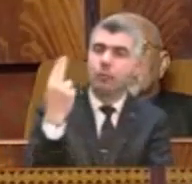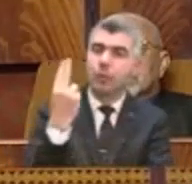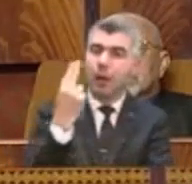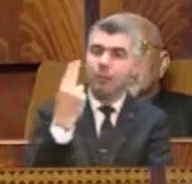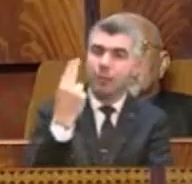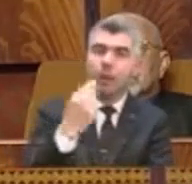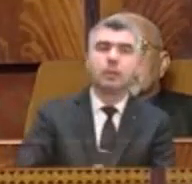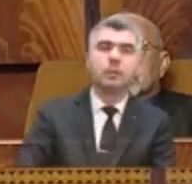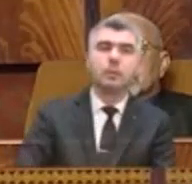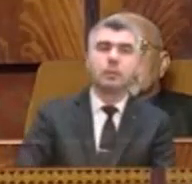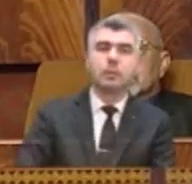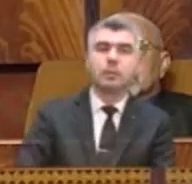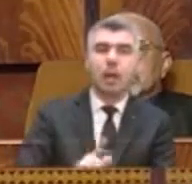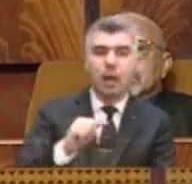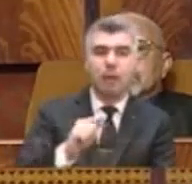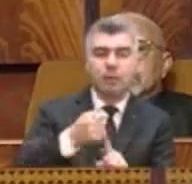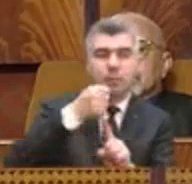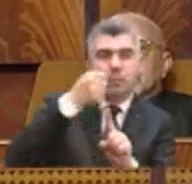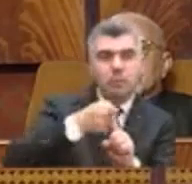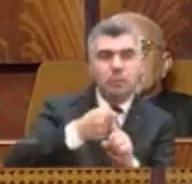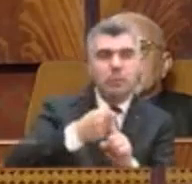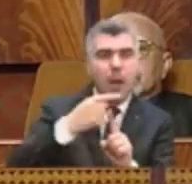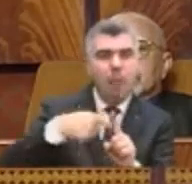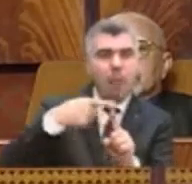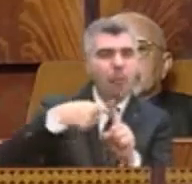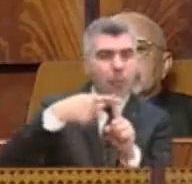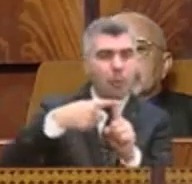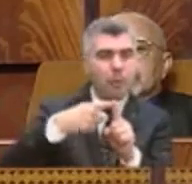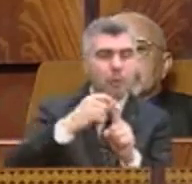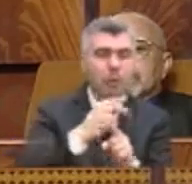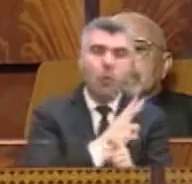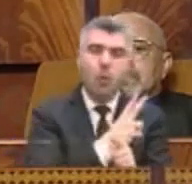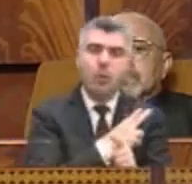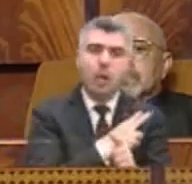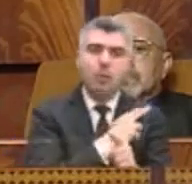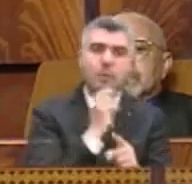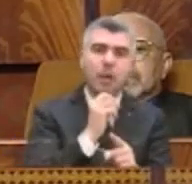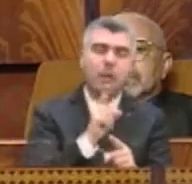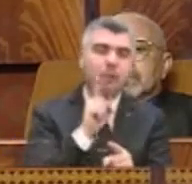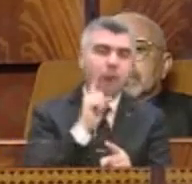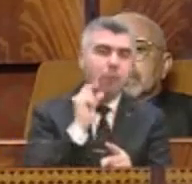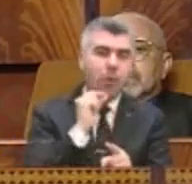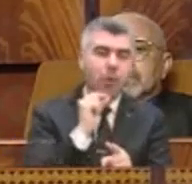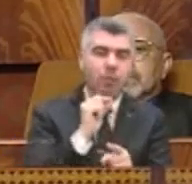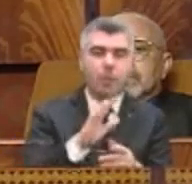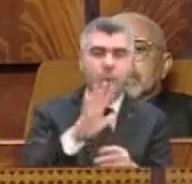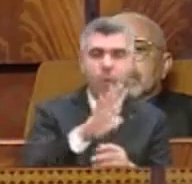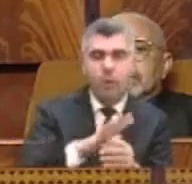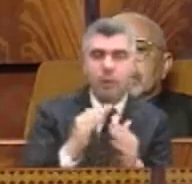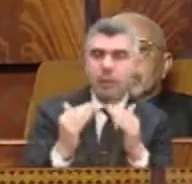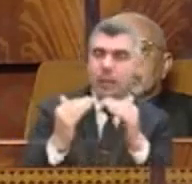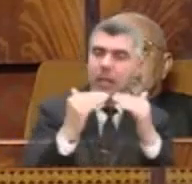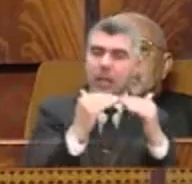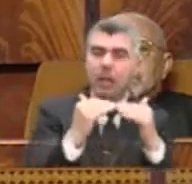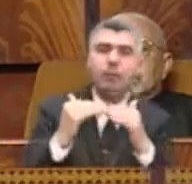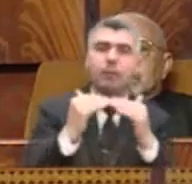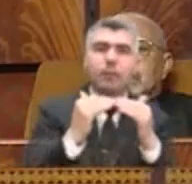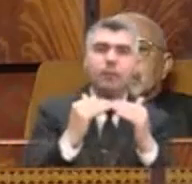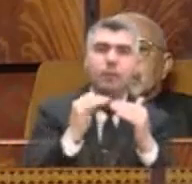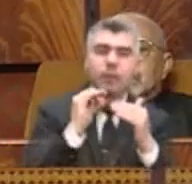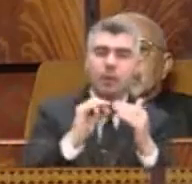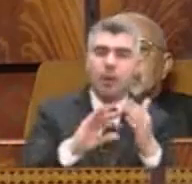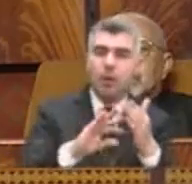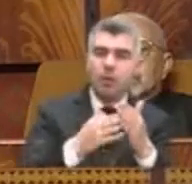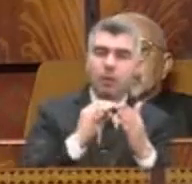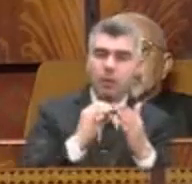منا واحد المجهود كبير اولا التحفيزات الاساتذه والاستادات والانصاف كذلك للشرفاء